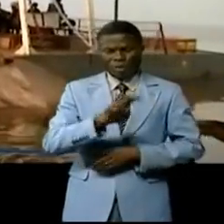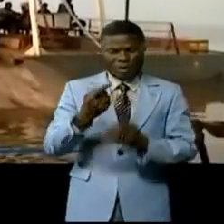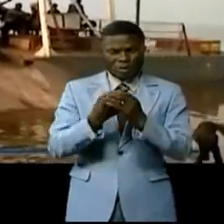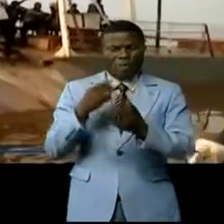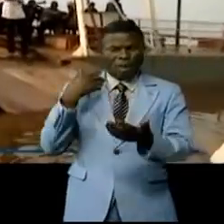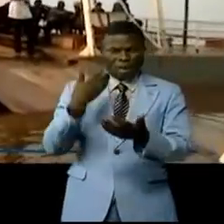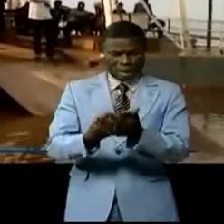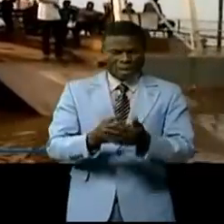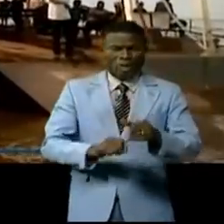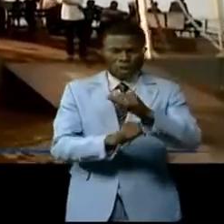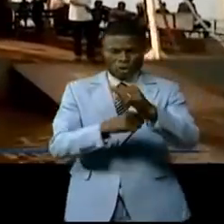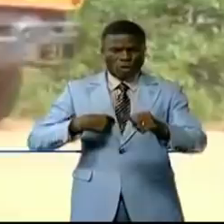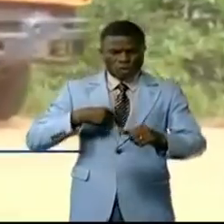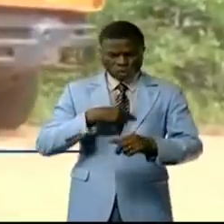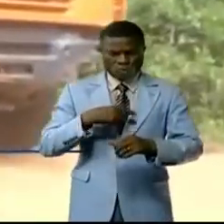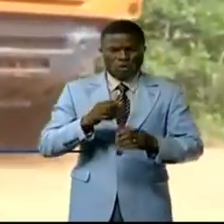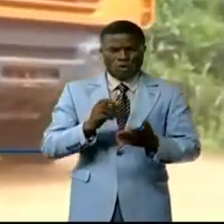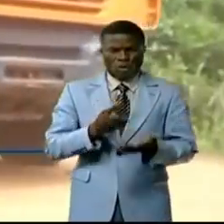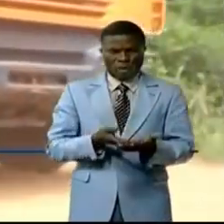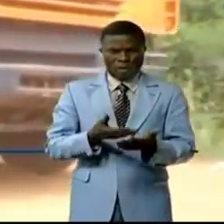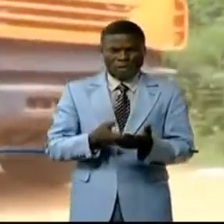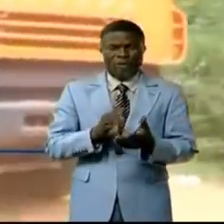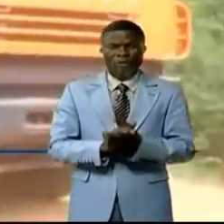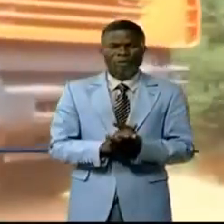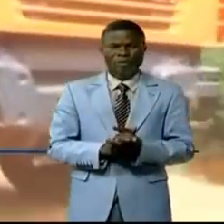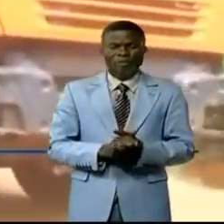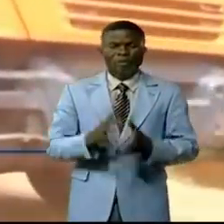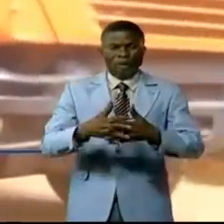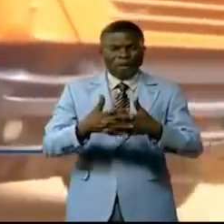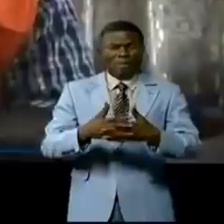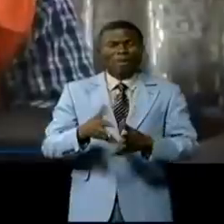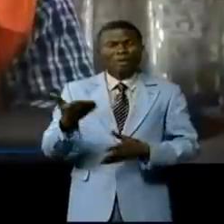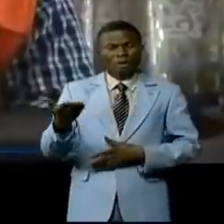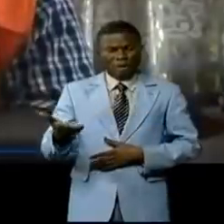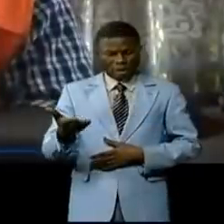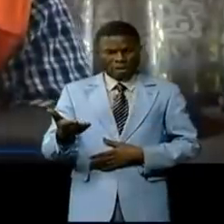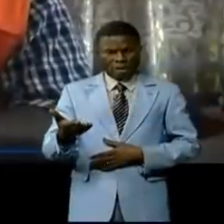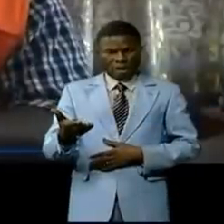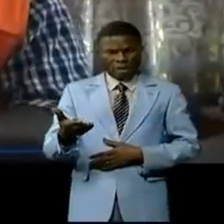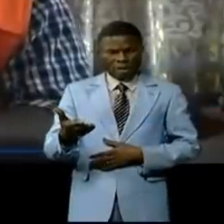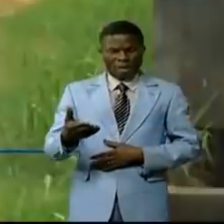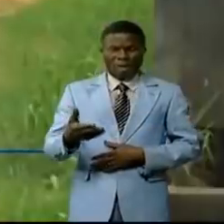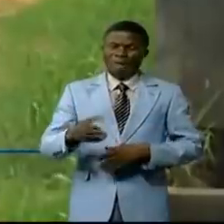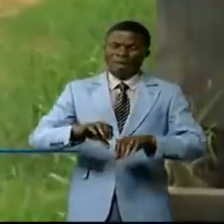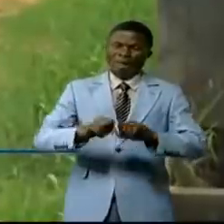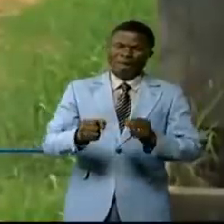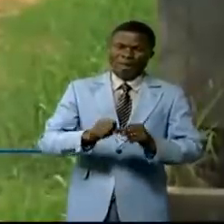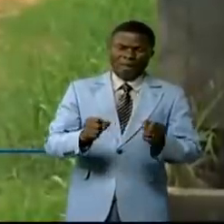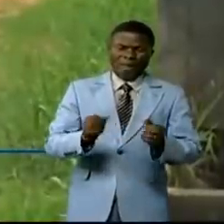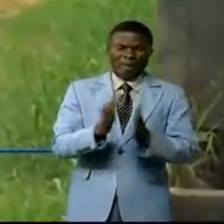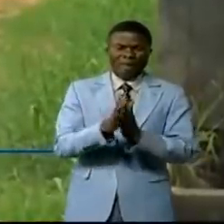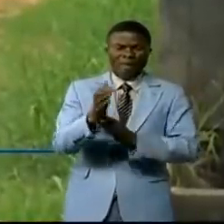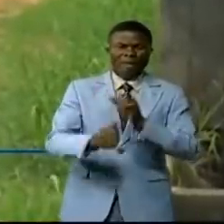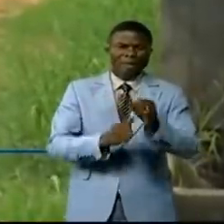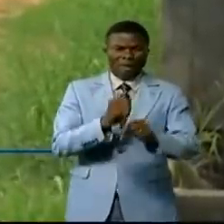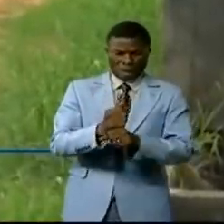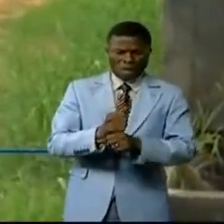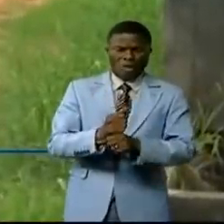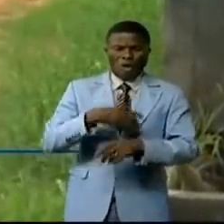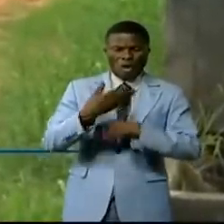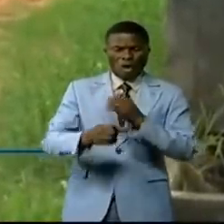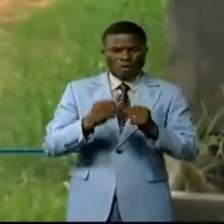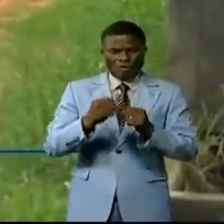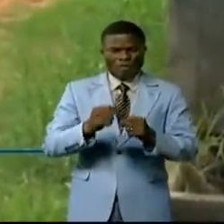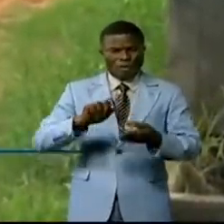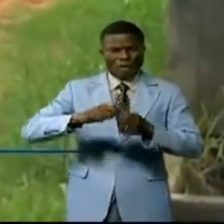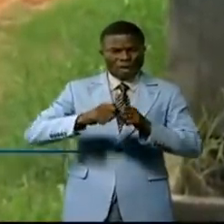aussi programmée. Nous avons quelques engins, malgré ce sont des engins qui ont plus de 10 ans, mais nous battons à